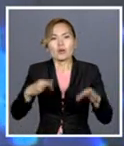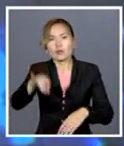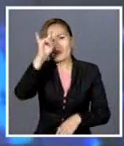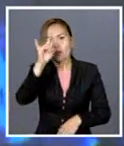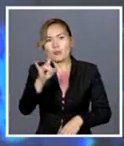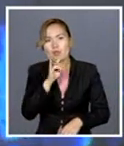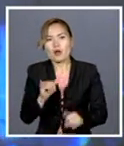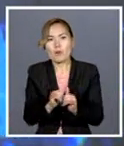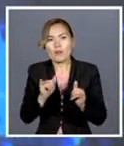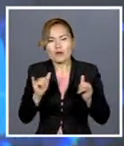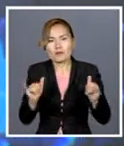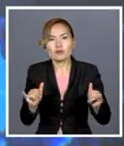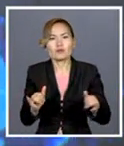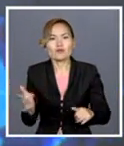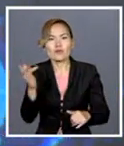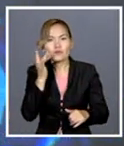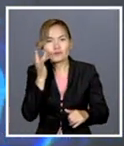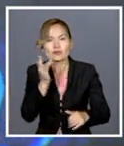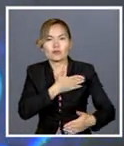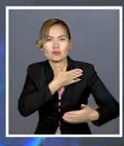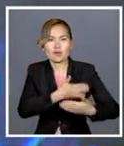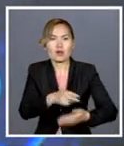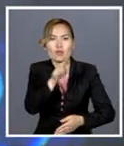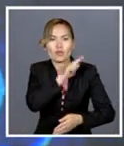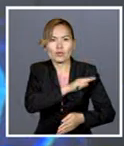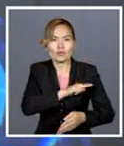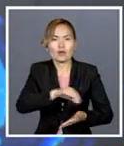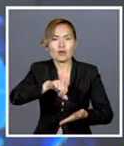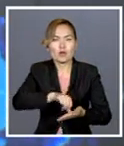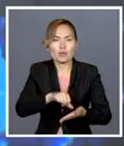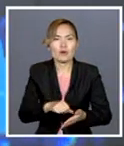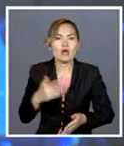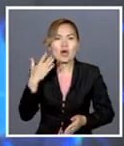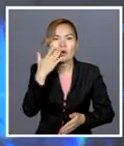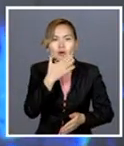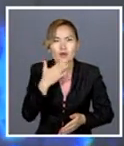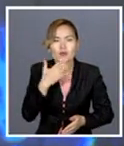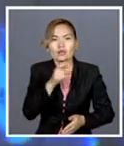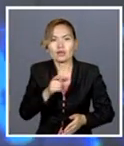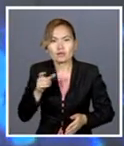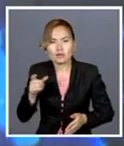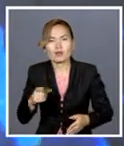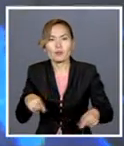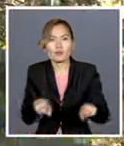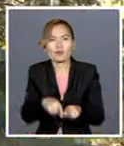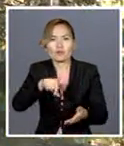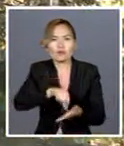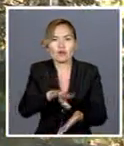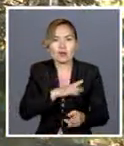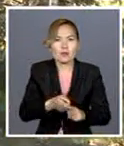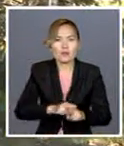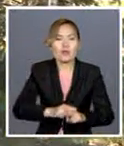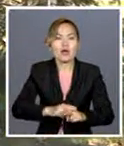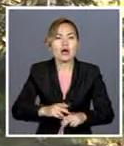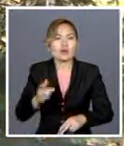Тәуелсіз Қазақстанның дамуына санкциялар бойынша өз үлесін қосқан өзге ұлт өкілдері аз емес. Әсіресе ғылым саласында елдегі ілгері әлемді